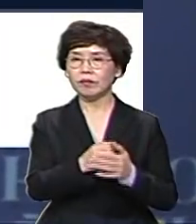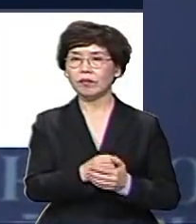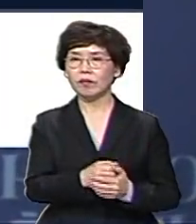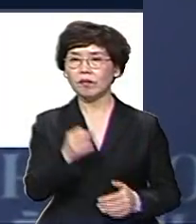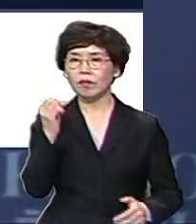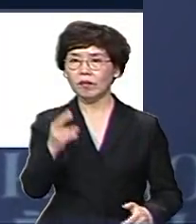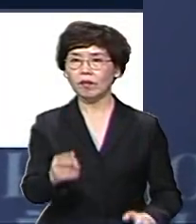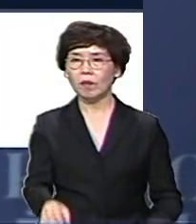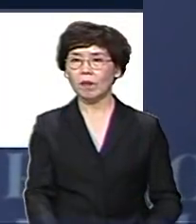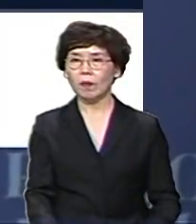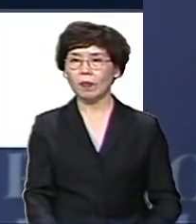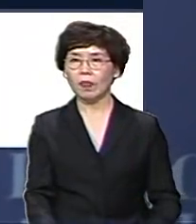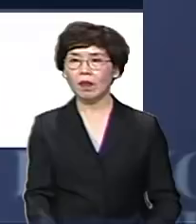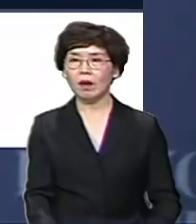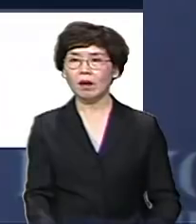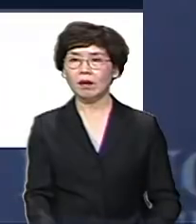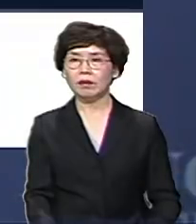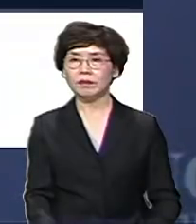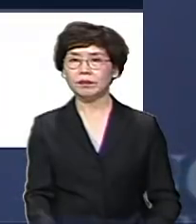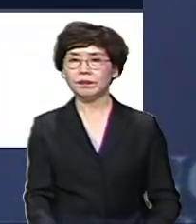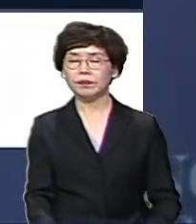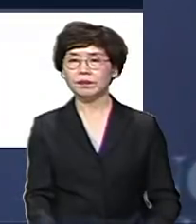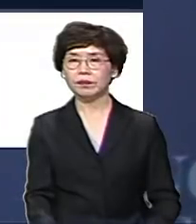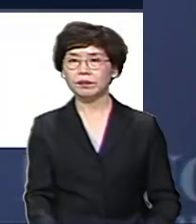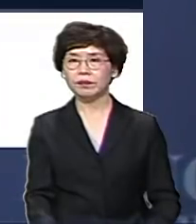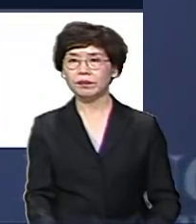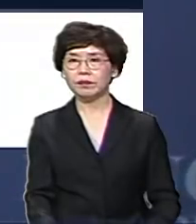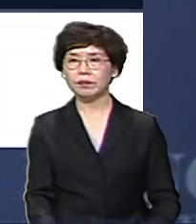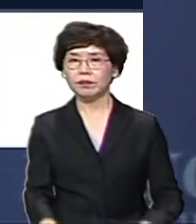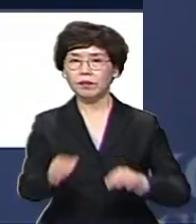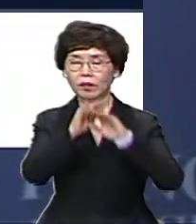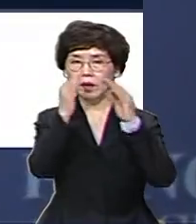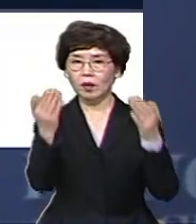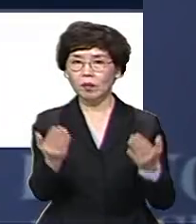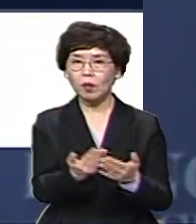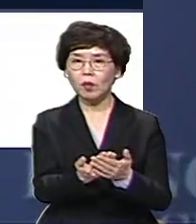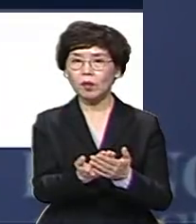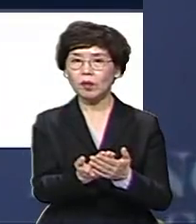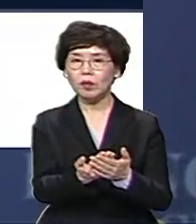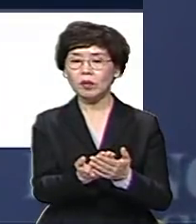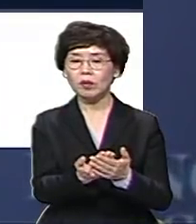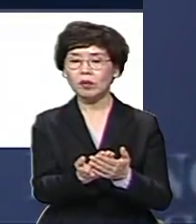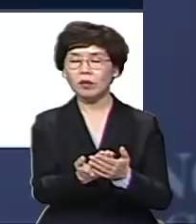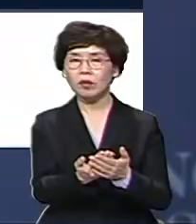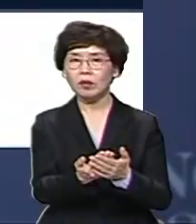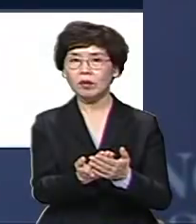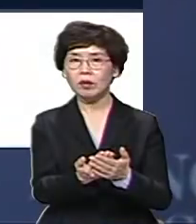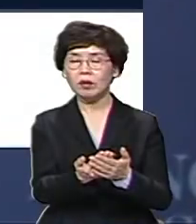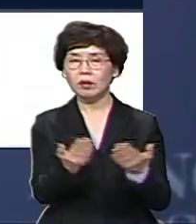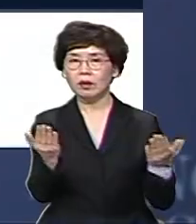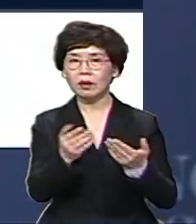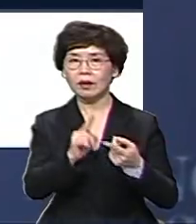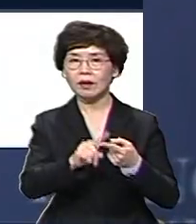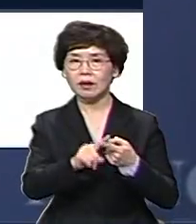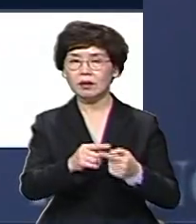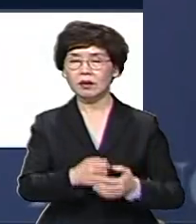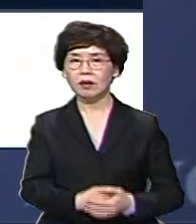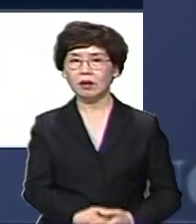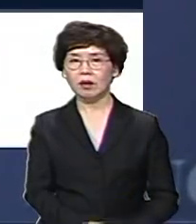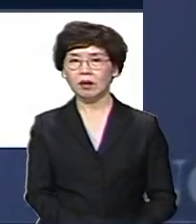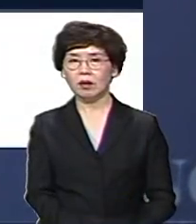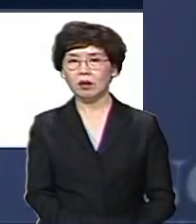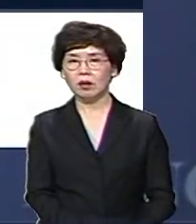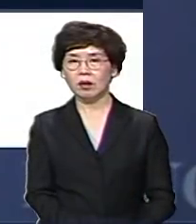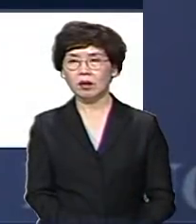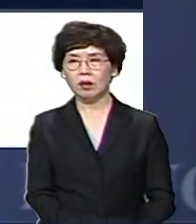여러분 믿든지 말든지 간에 저는 북한과 아주 좋은 관계를 가졌습니다.